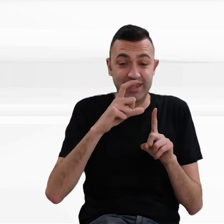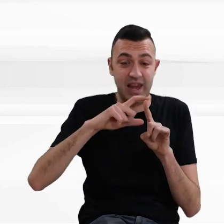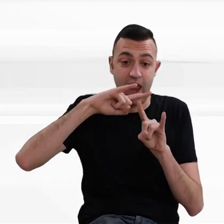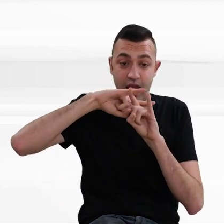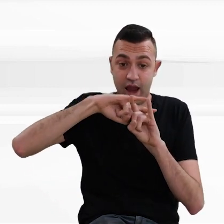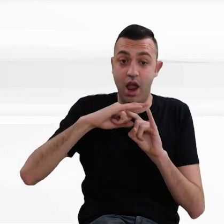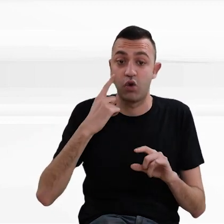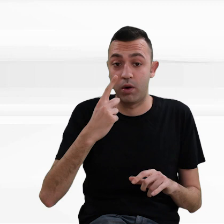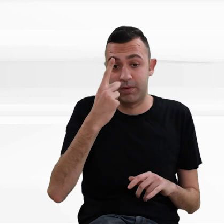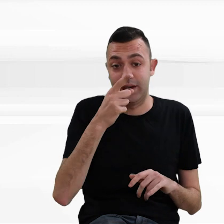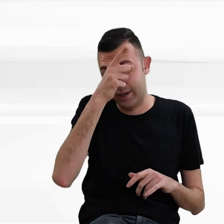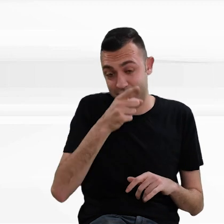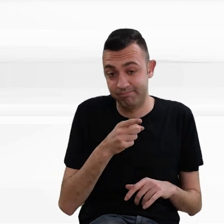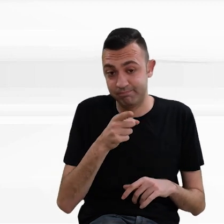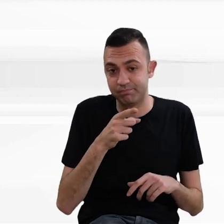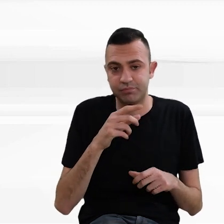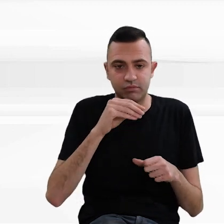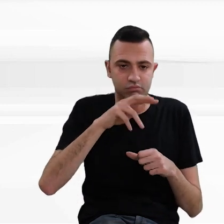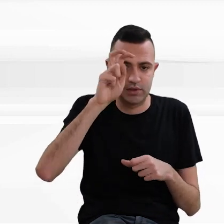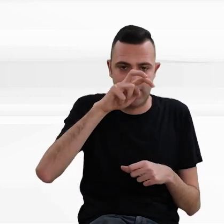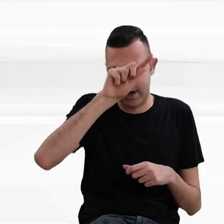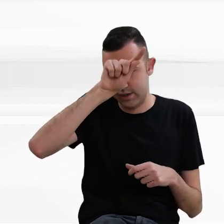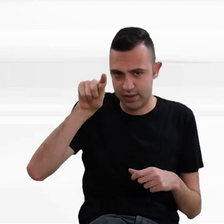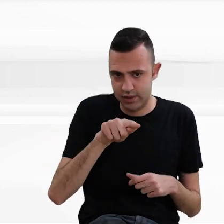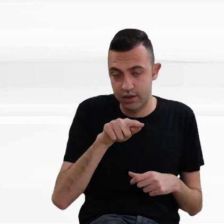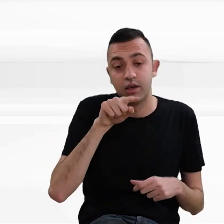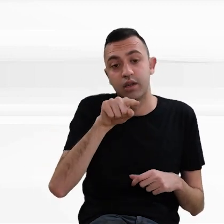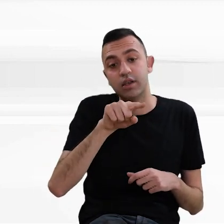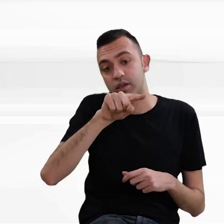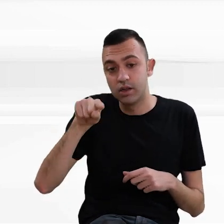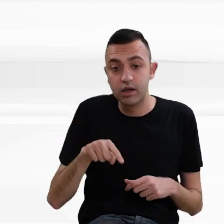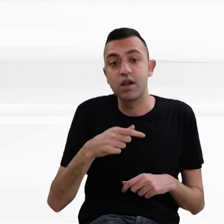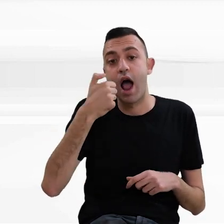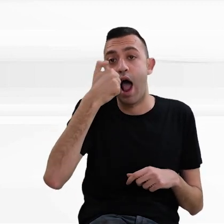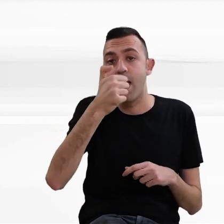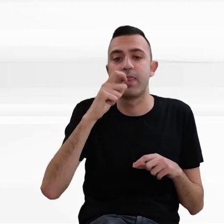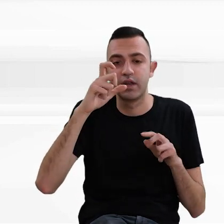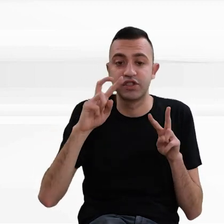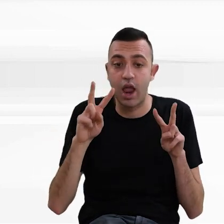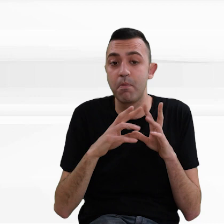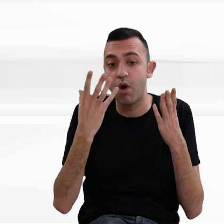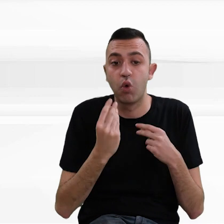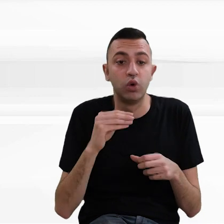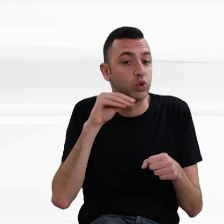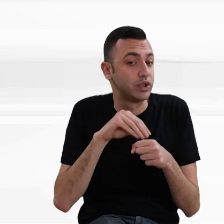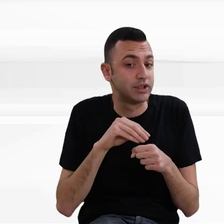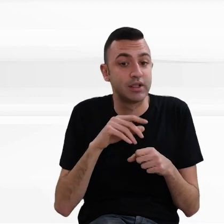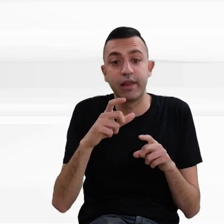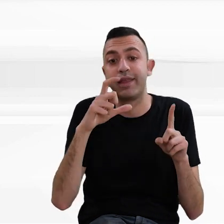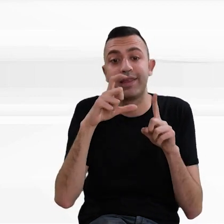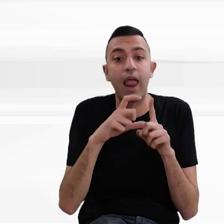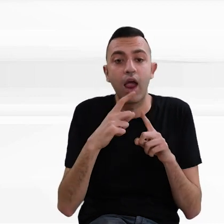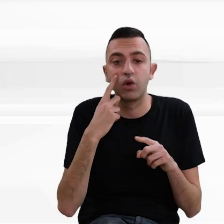karesinin kenarı Burası 8 santimetre 7 Burası da altı santimetre olduğu için